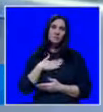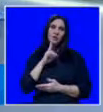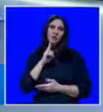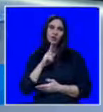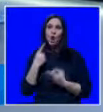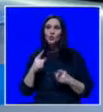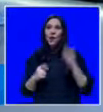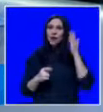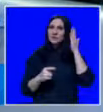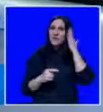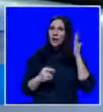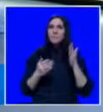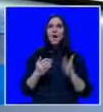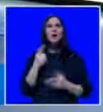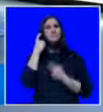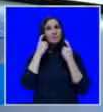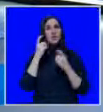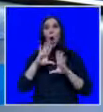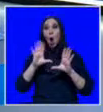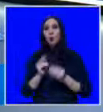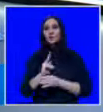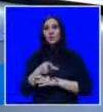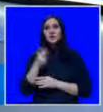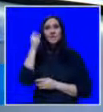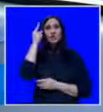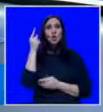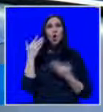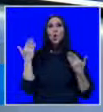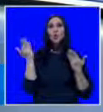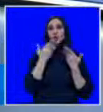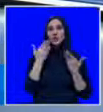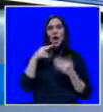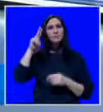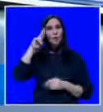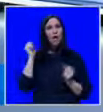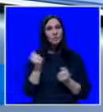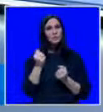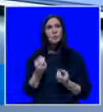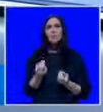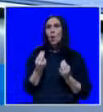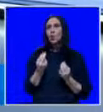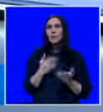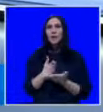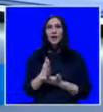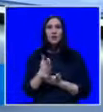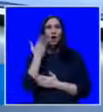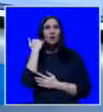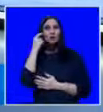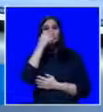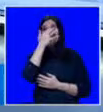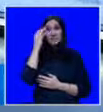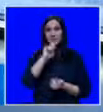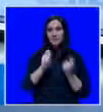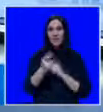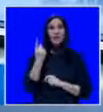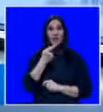бяха замислени като общ вход за висшето училище и изпълняват тази функция по един доста добър начин. Погрешно е да се мисли, че